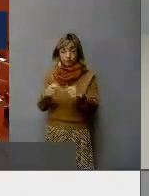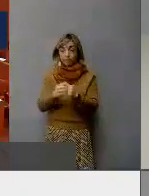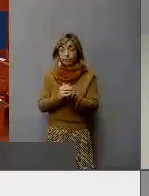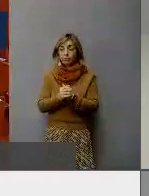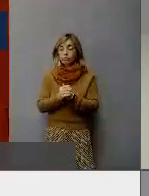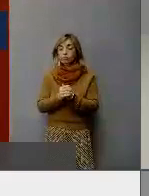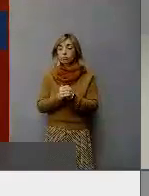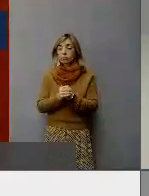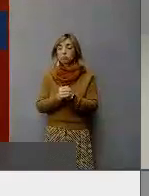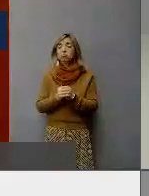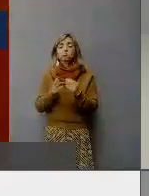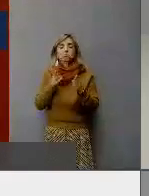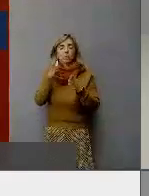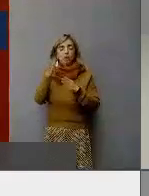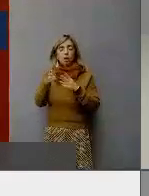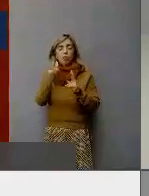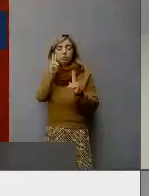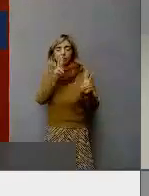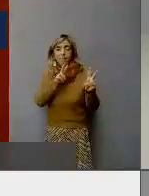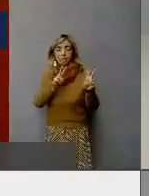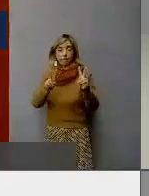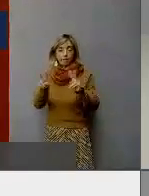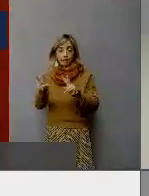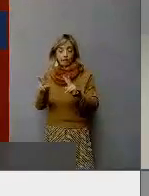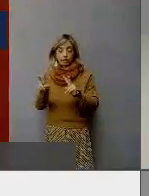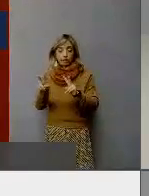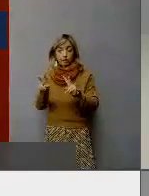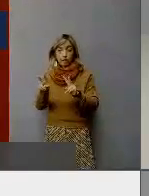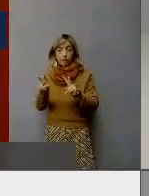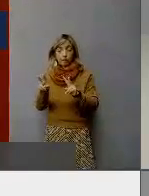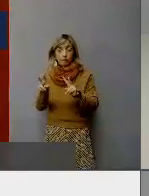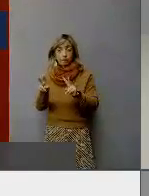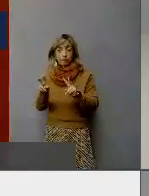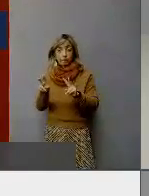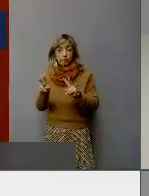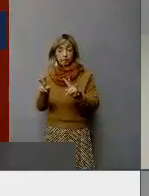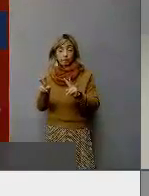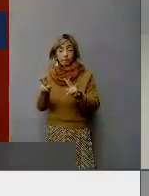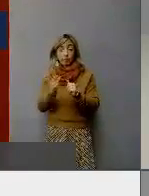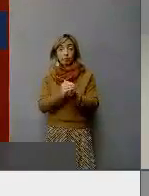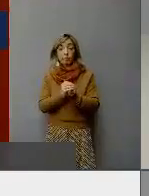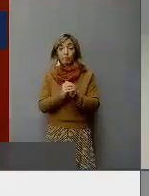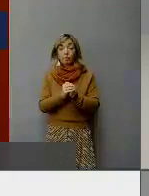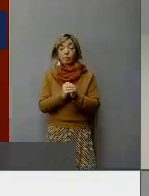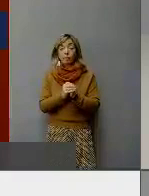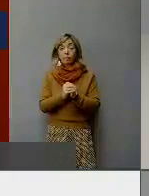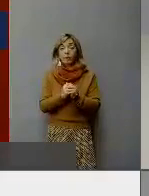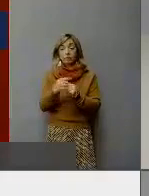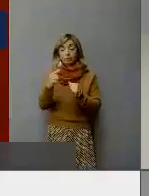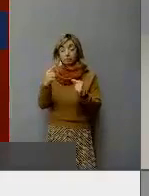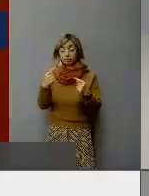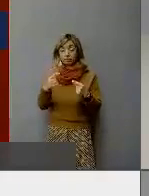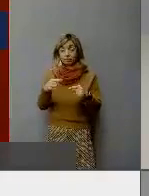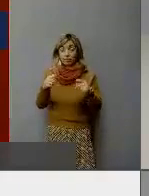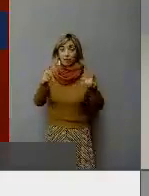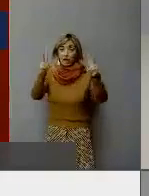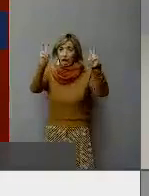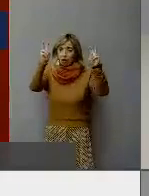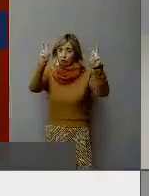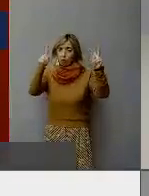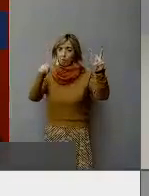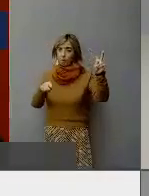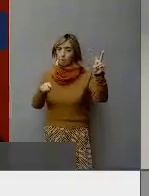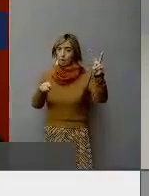queste verifiche ritenendo comunque il tema è stato gli argomenti oggetto della mozione